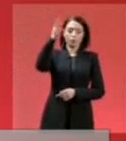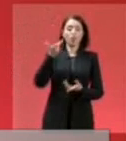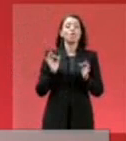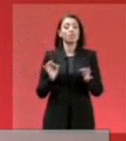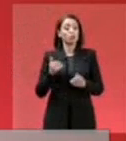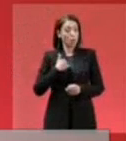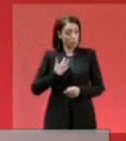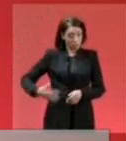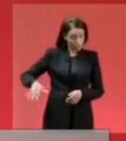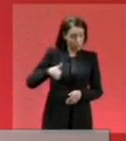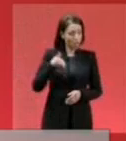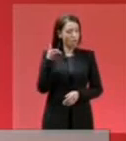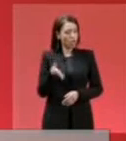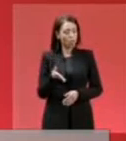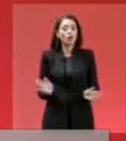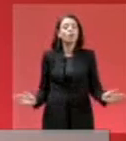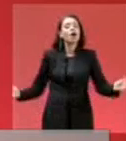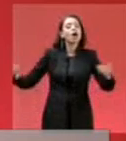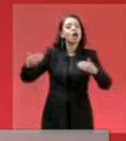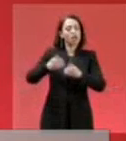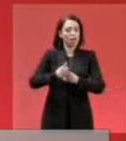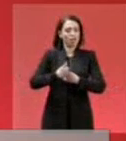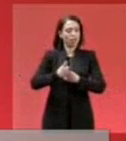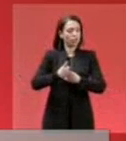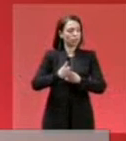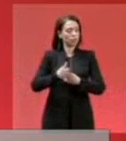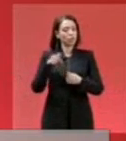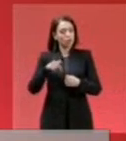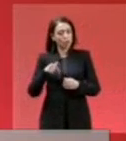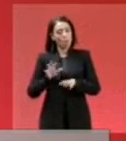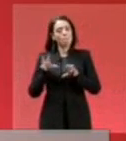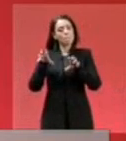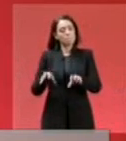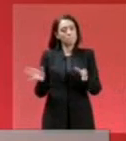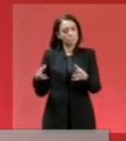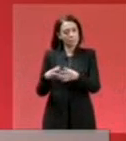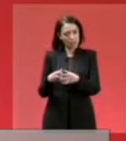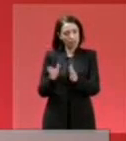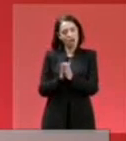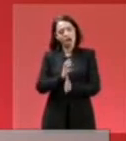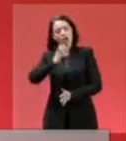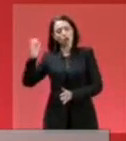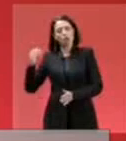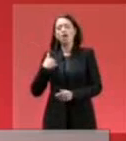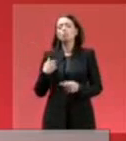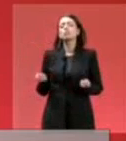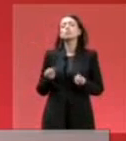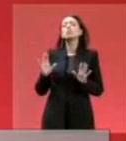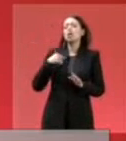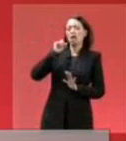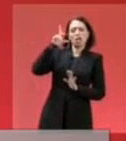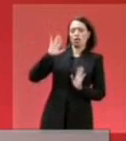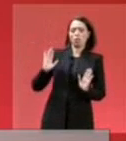Βεβαίως, εμάς εδώ αυτό το σφιχταγκάλιασμα της συντηρητικής παράταξης με την άκρο δεξιά δεν μας κάνει